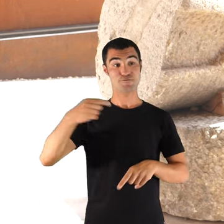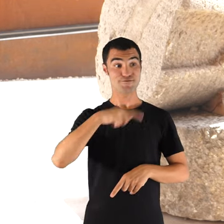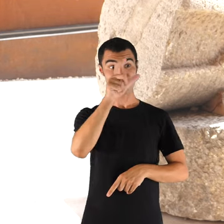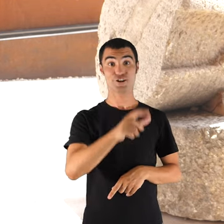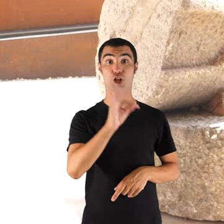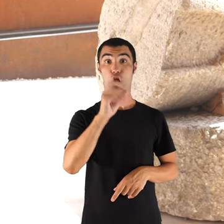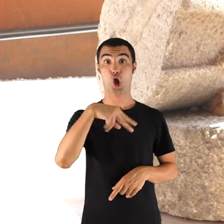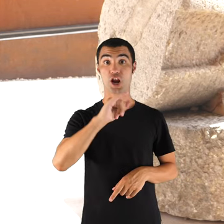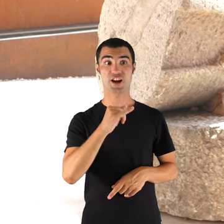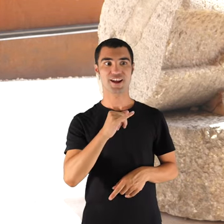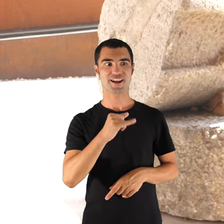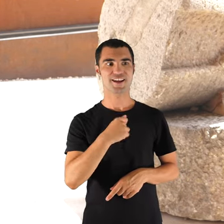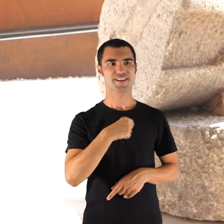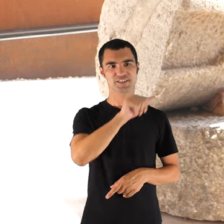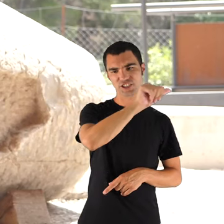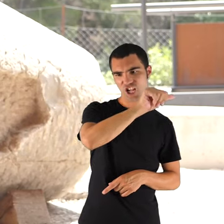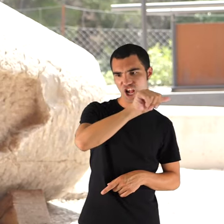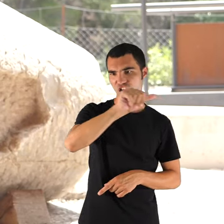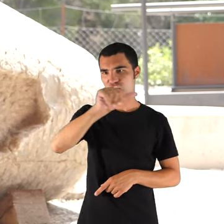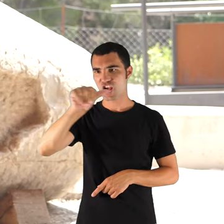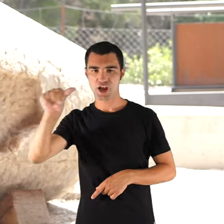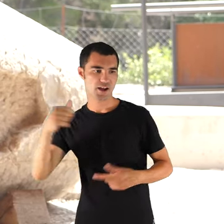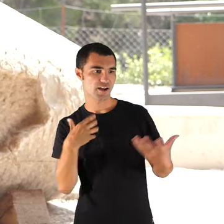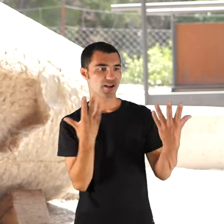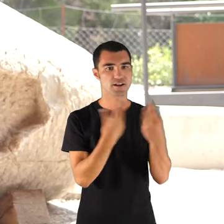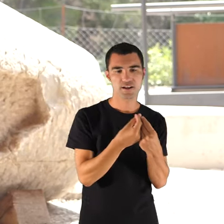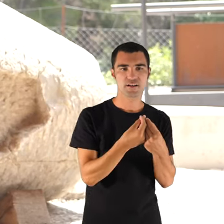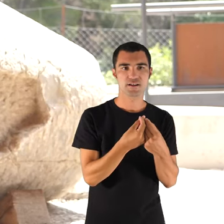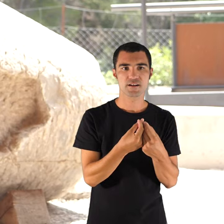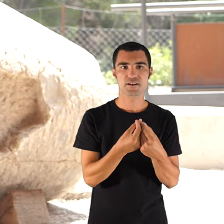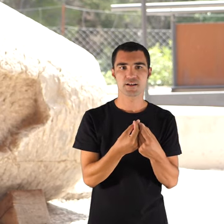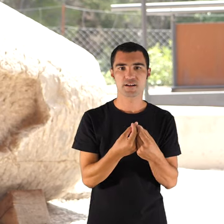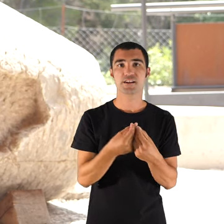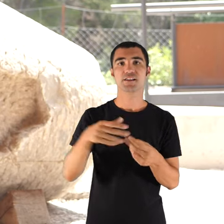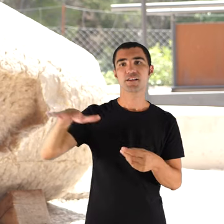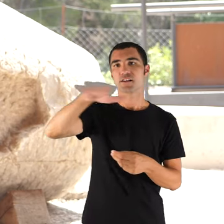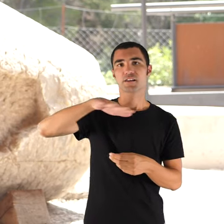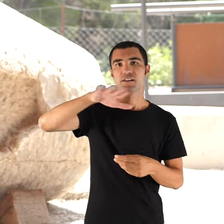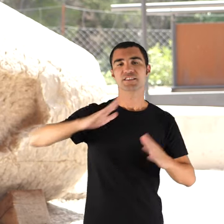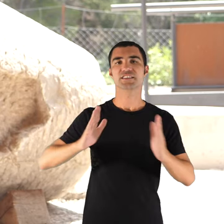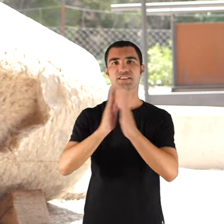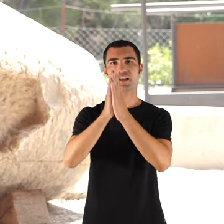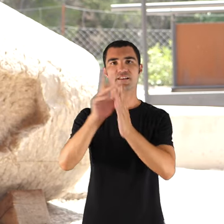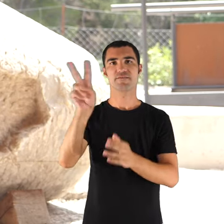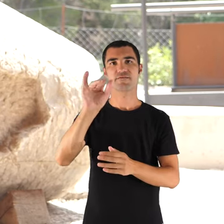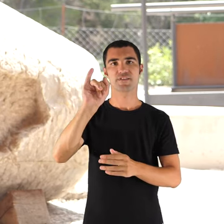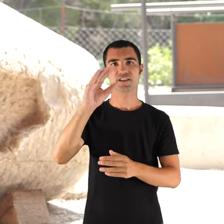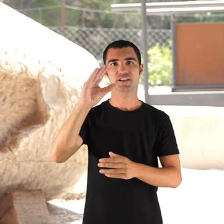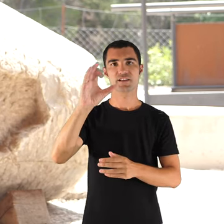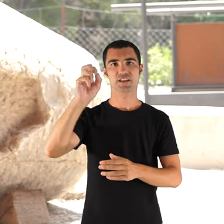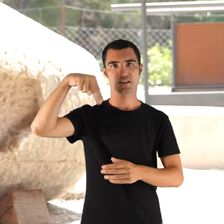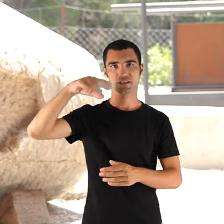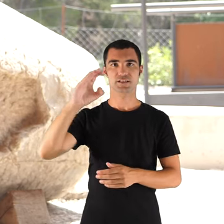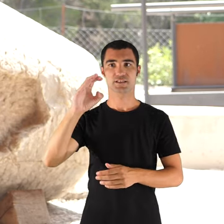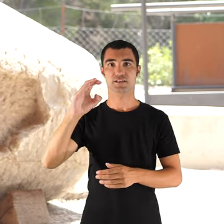mateix ens passàvem la setmana, tota la setmana a Sant Vicenç. Duem el peix,